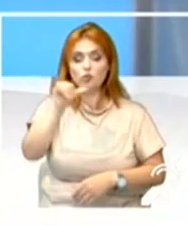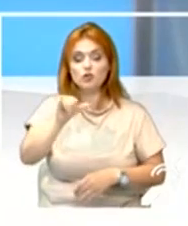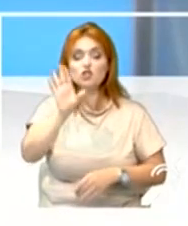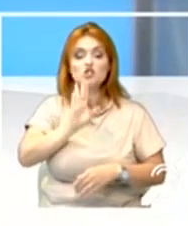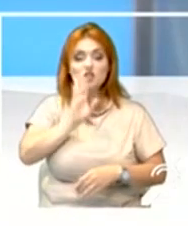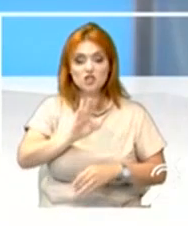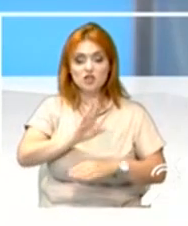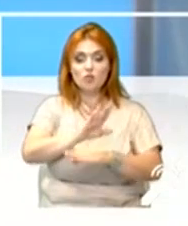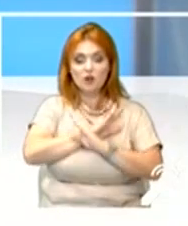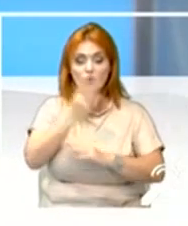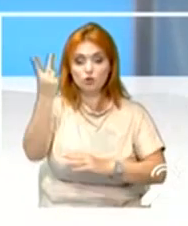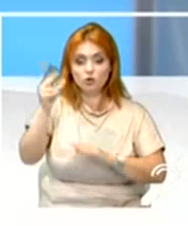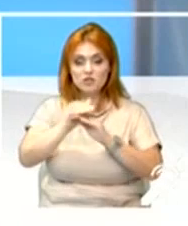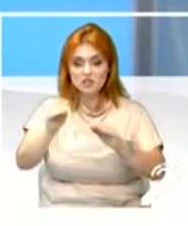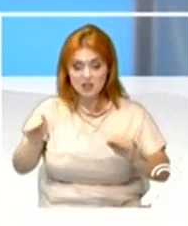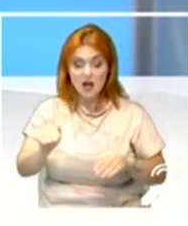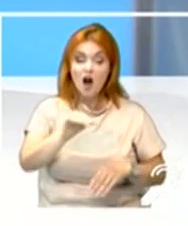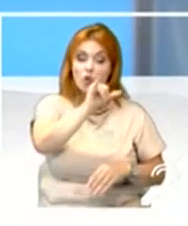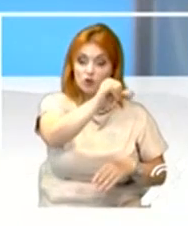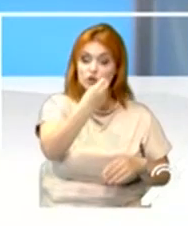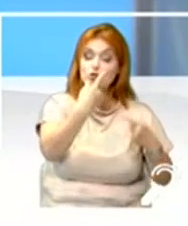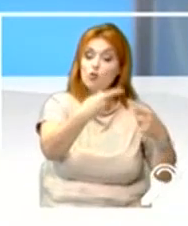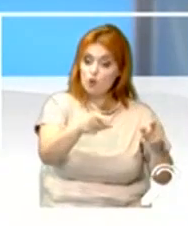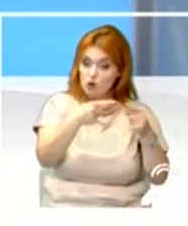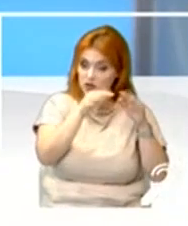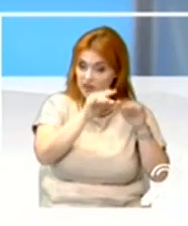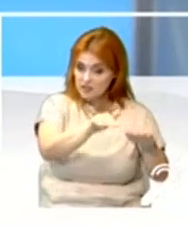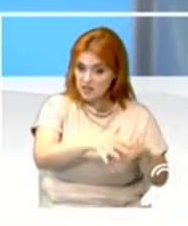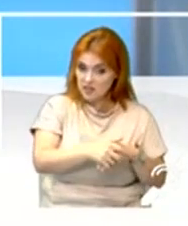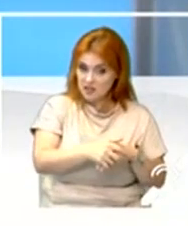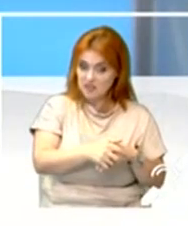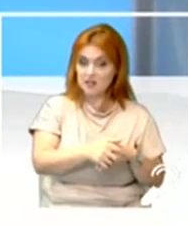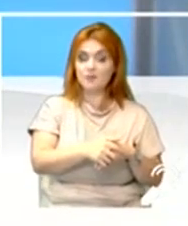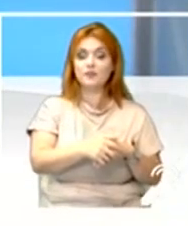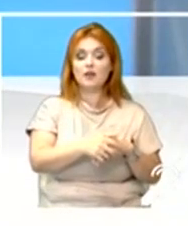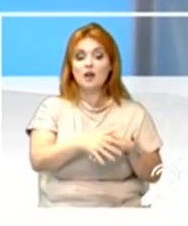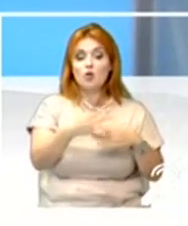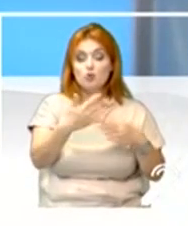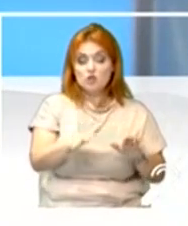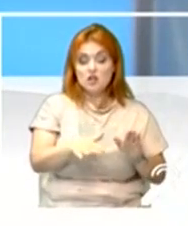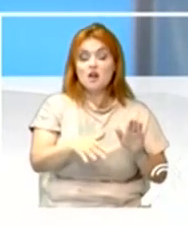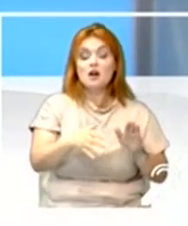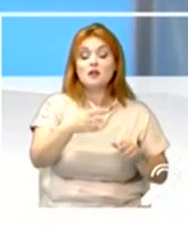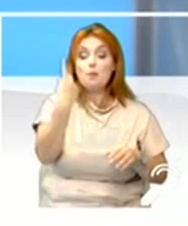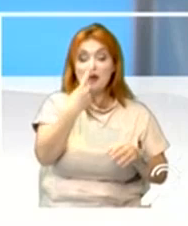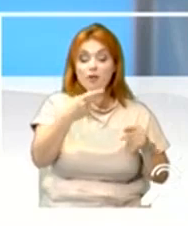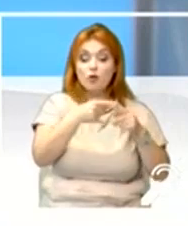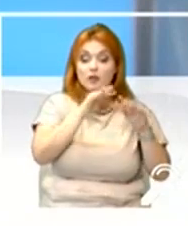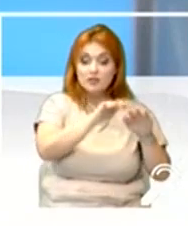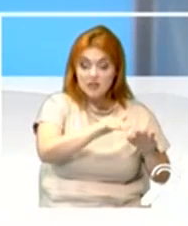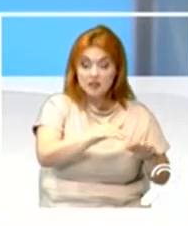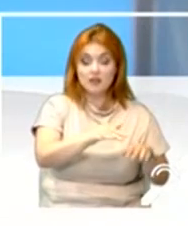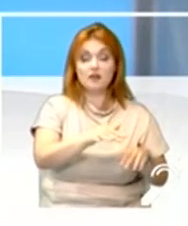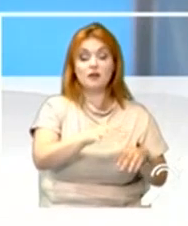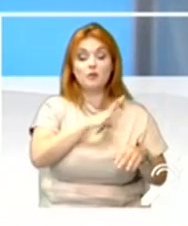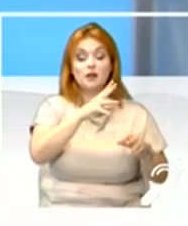femeie, mama, doi copii, bate pasul pe loc. Sunt amânări de jumătate de an în cauza penală privind conducerea în stare de